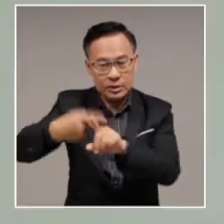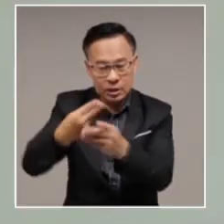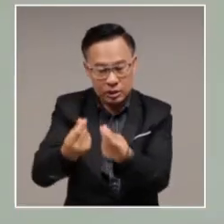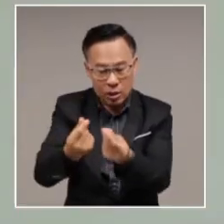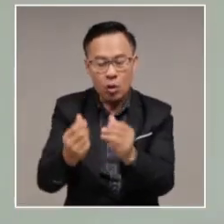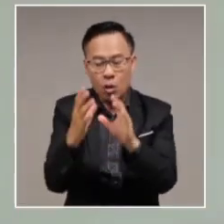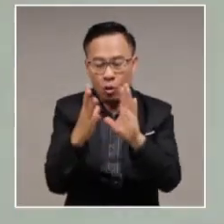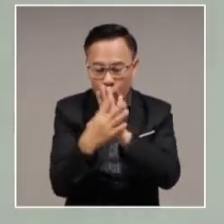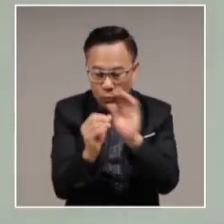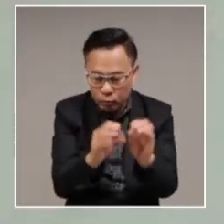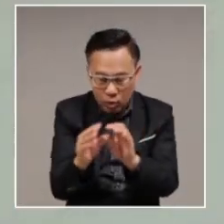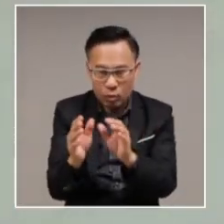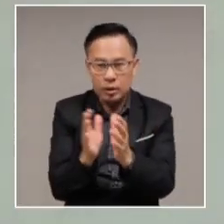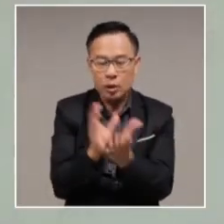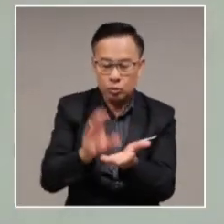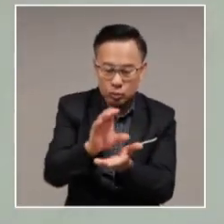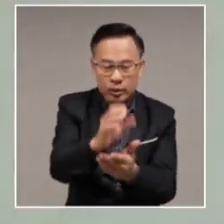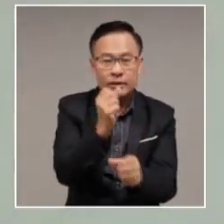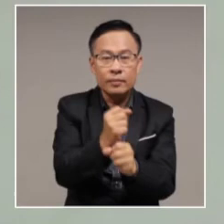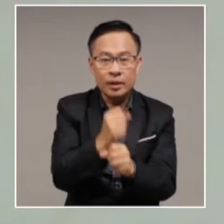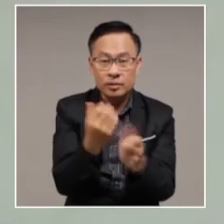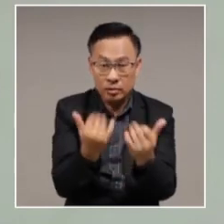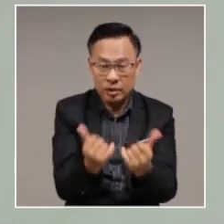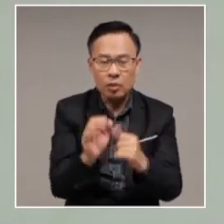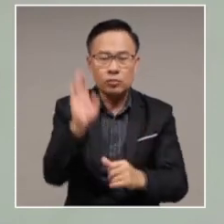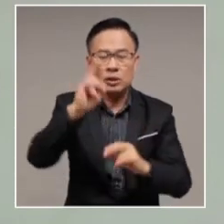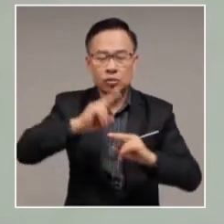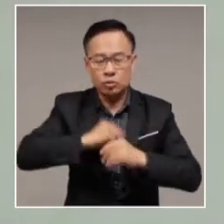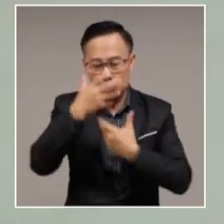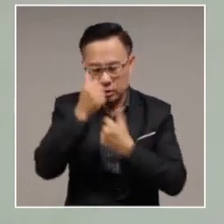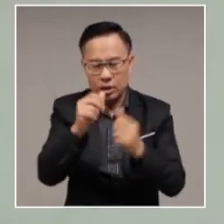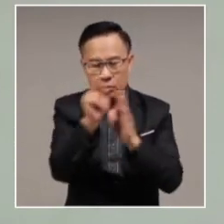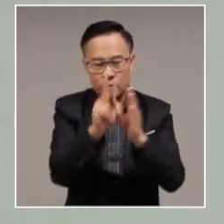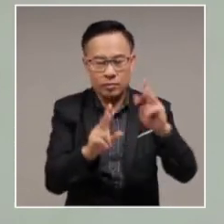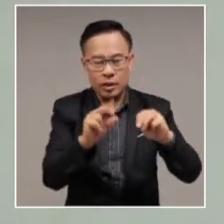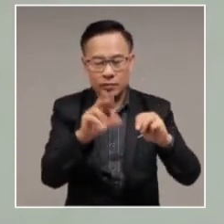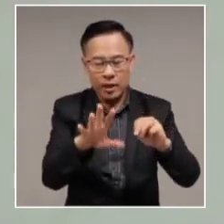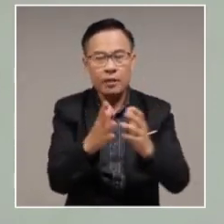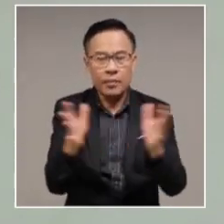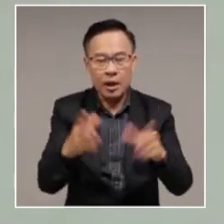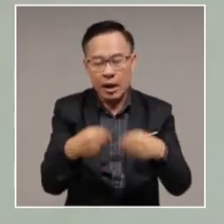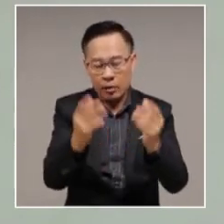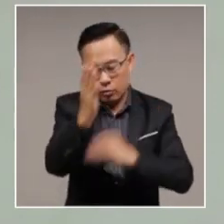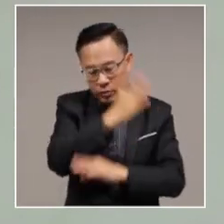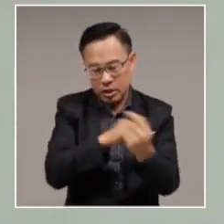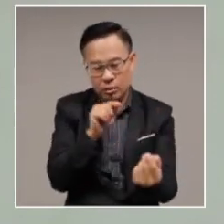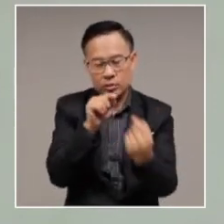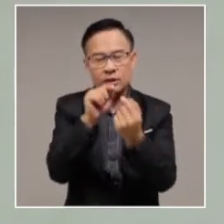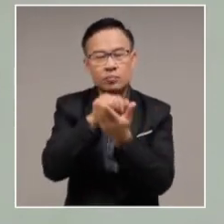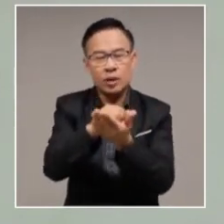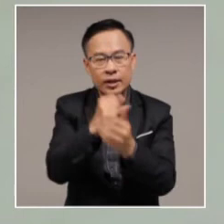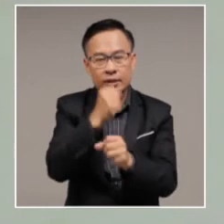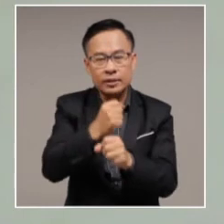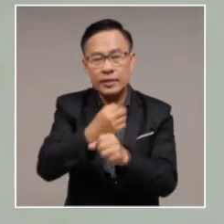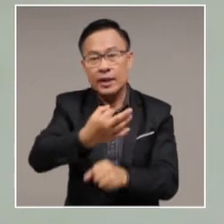ทานหรือว่าจัดอบรมซึ่งตอนนี้เนี่ยทุกคนจะหันไปที่35นะคะคนพิการทุกคนสามารถเข้